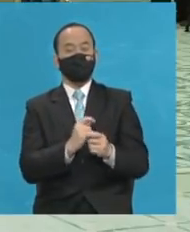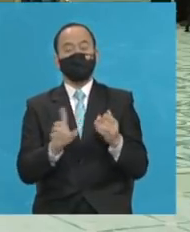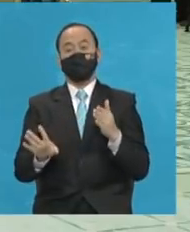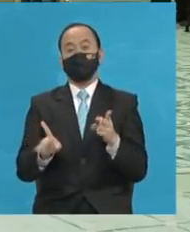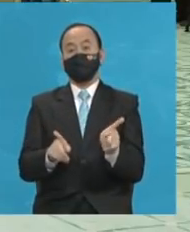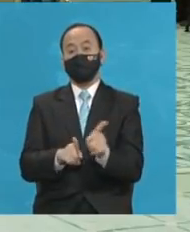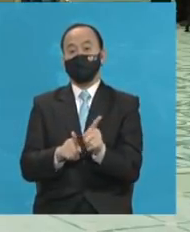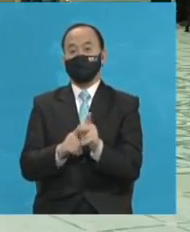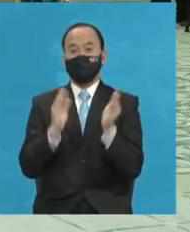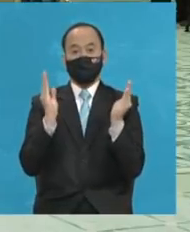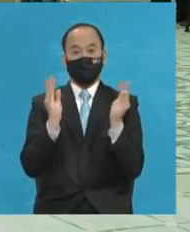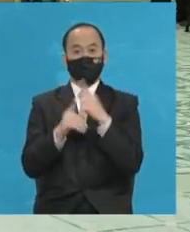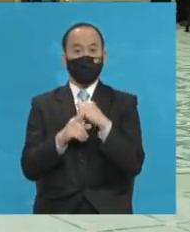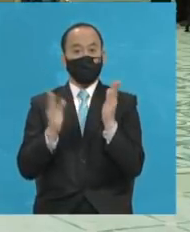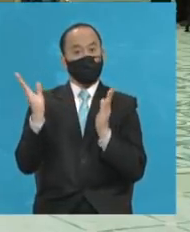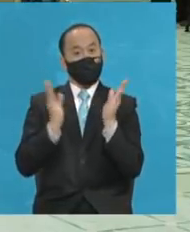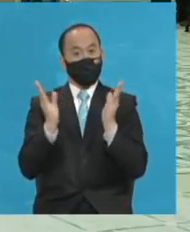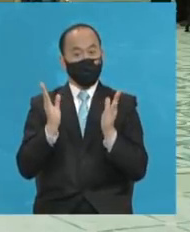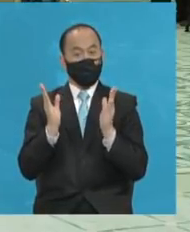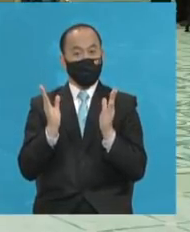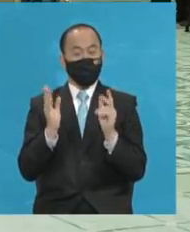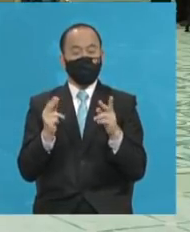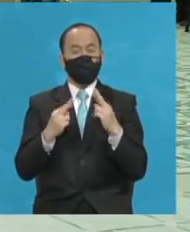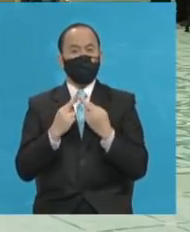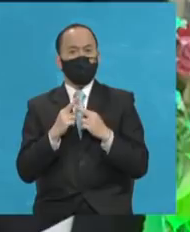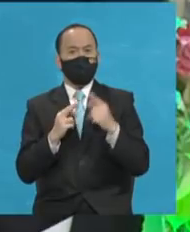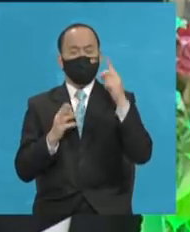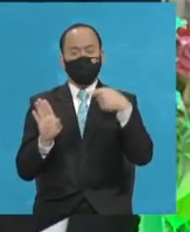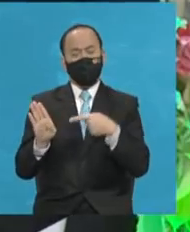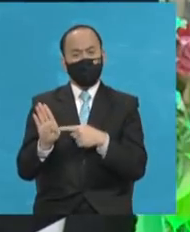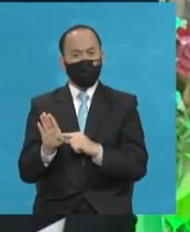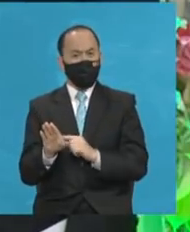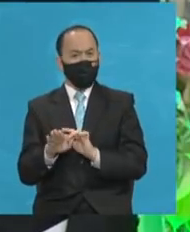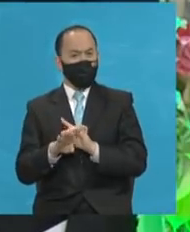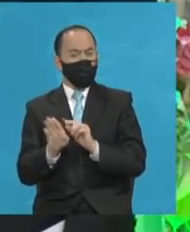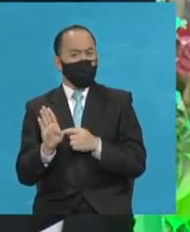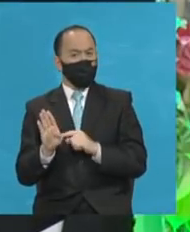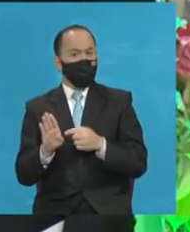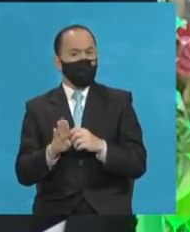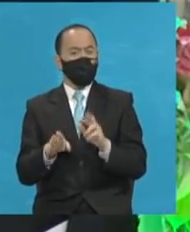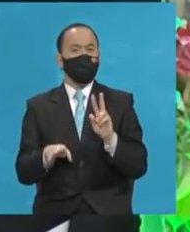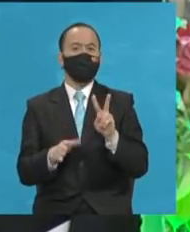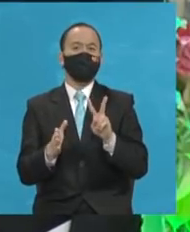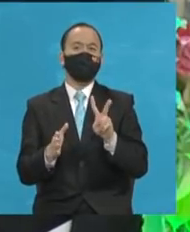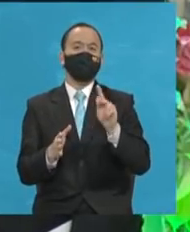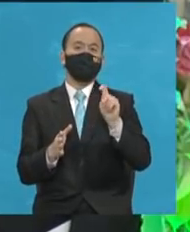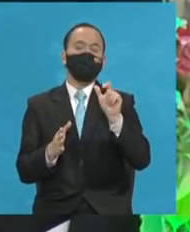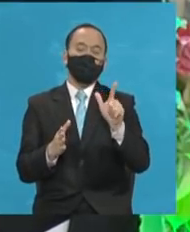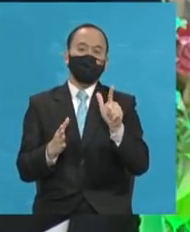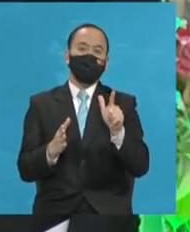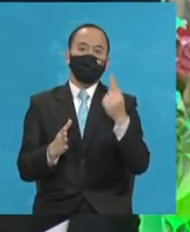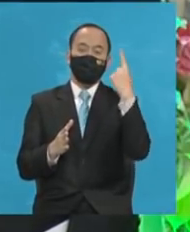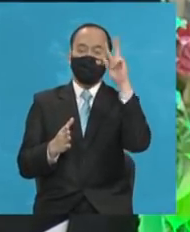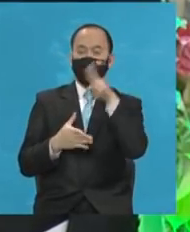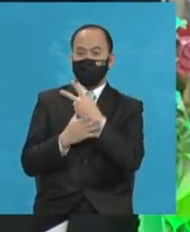negara Brunei Darussalam menerusi perundingan untuk memulakan inisiatif bisnis.co Berlin vti-l bye